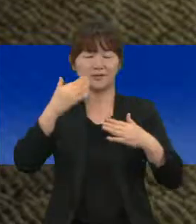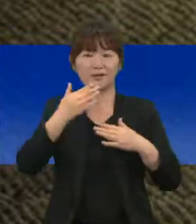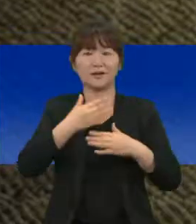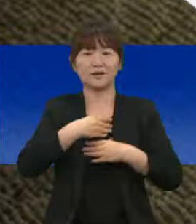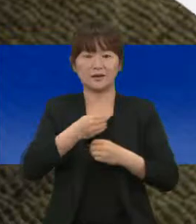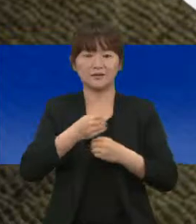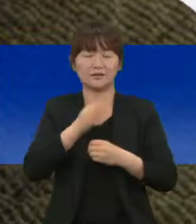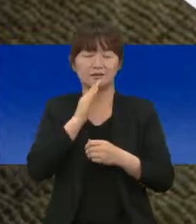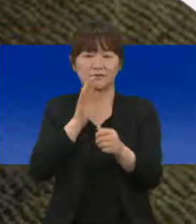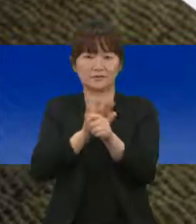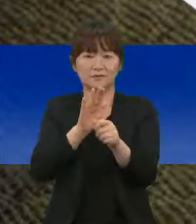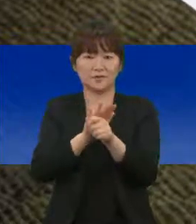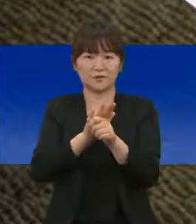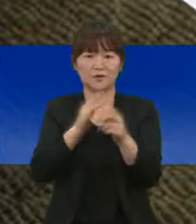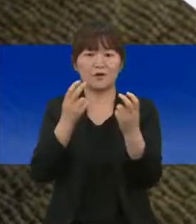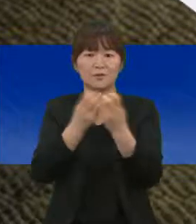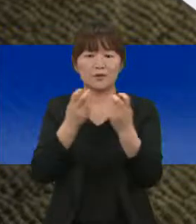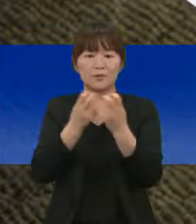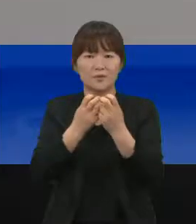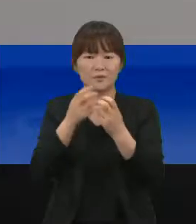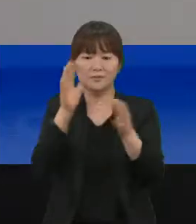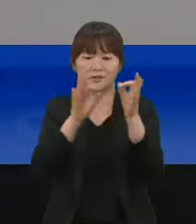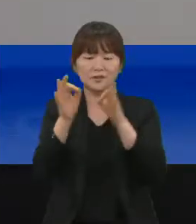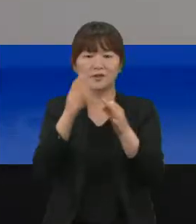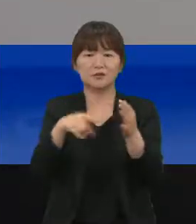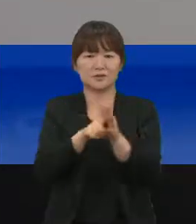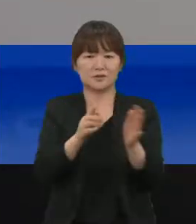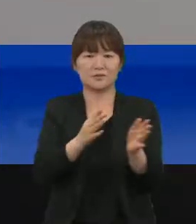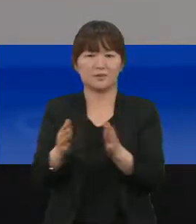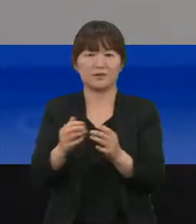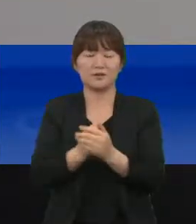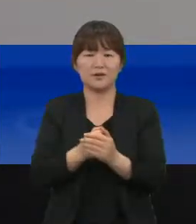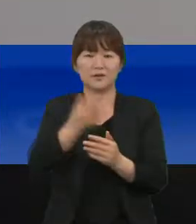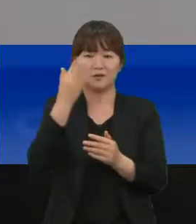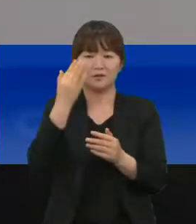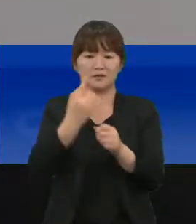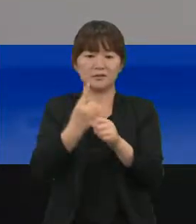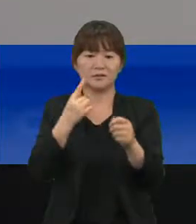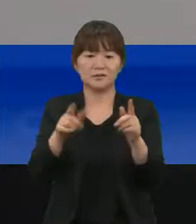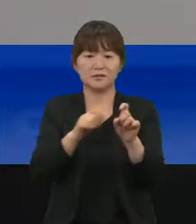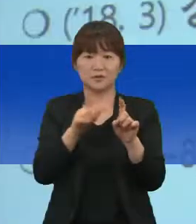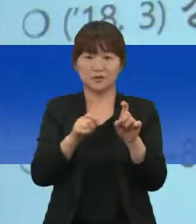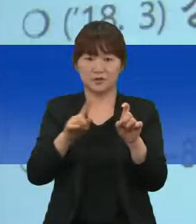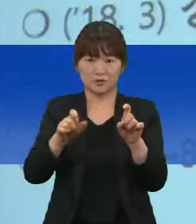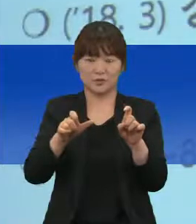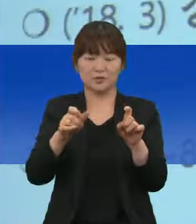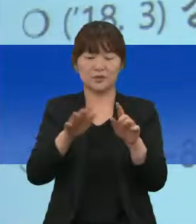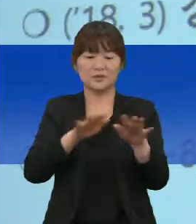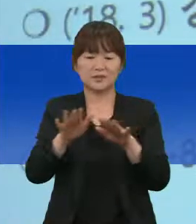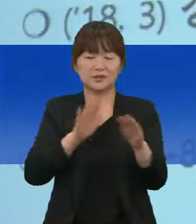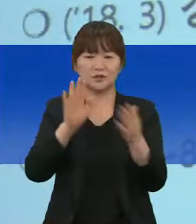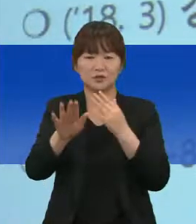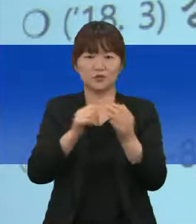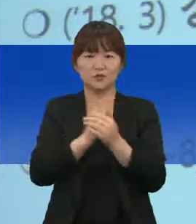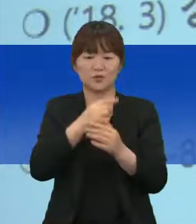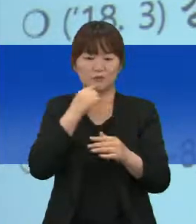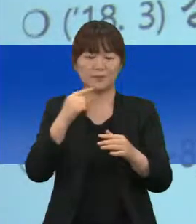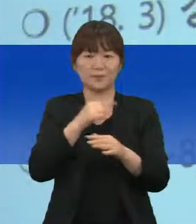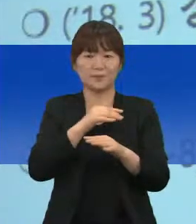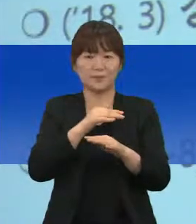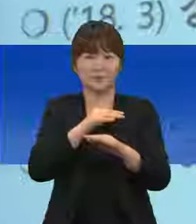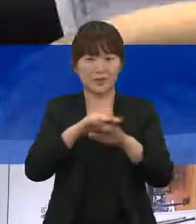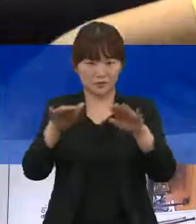학생 안전에 실질적인 도움을 줄 수 있는 방안 모색을 위해 마련됐습니다. 한편 시는 지난 11월 15일 지진